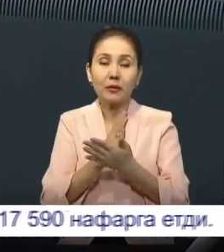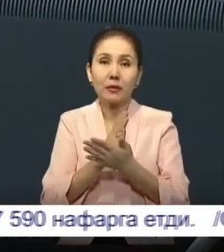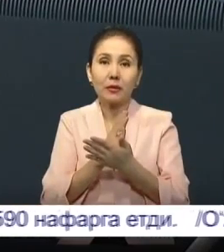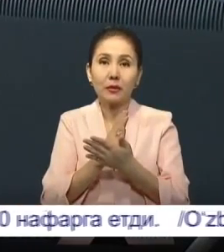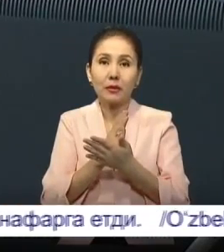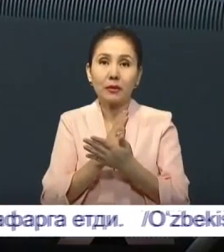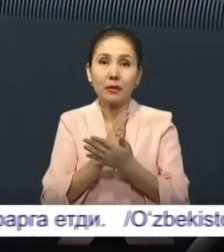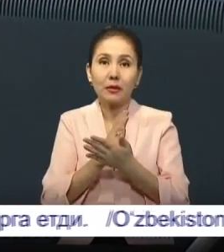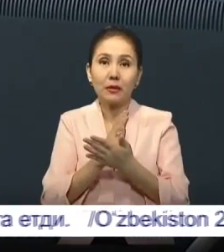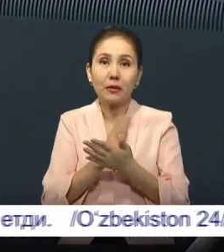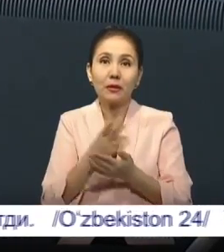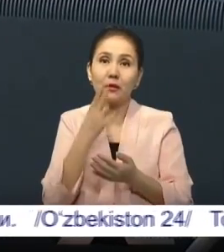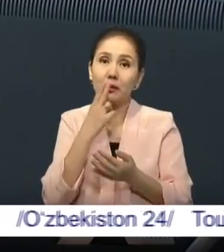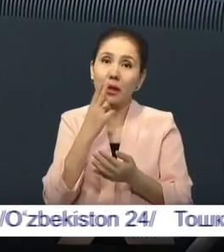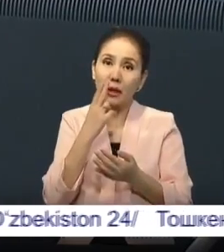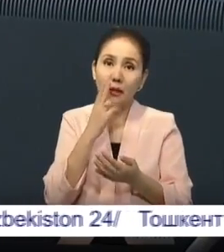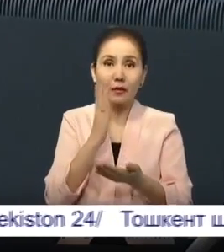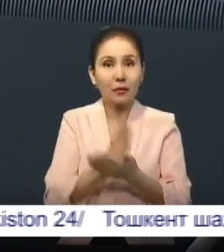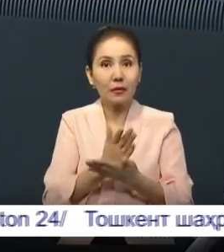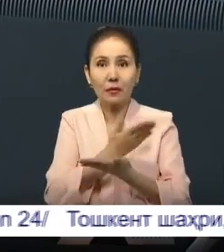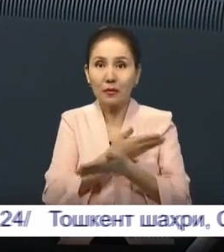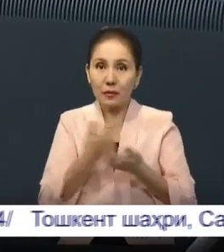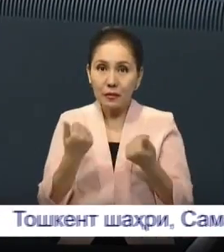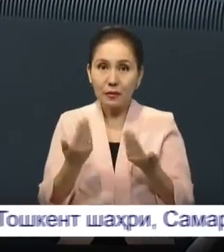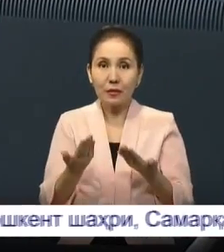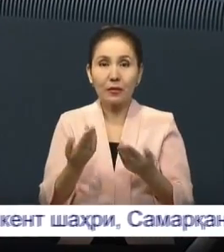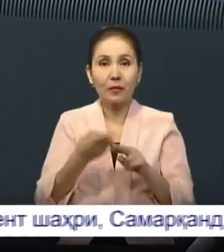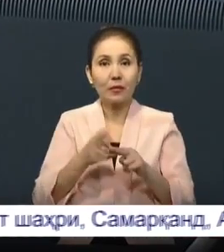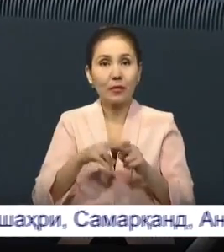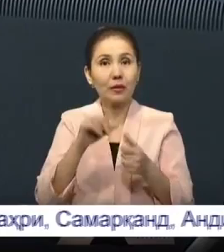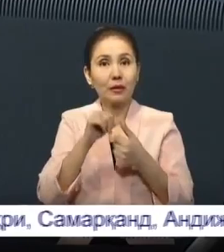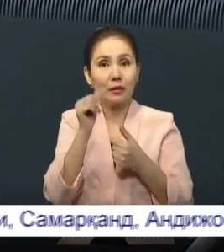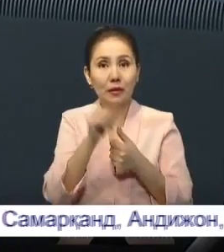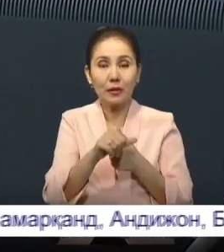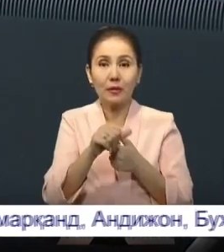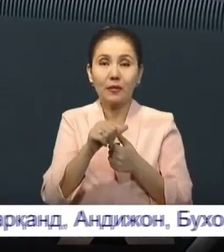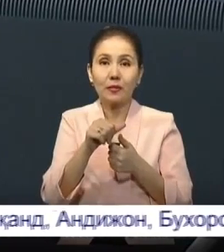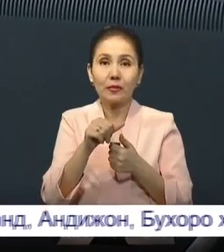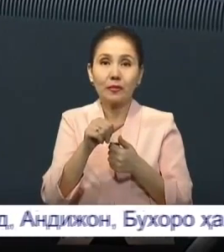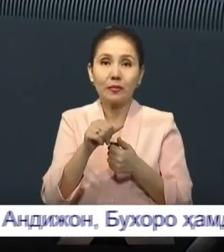bo'ldiki, tamaki mahsulotlarini so'raganlar ham bor. Undan tashqari ba'zi bir